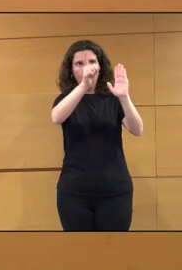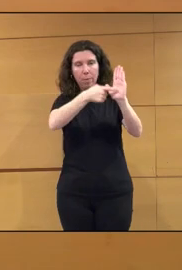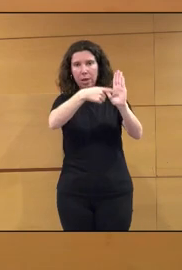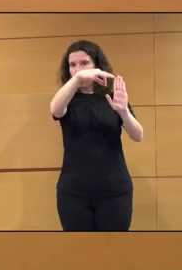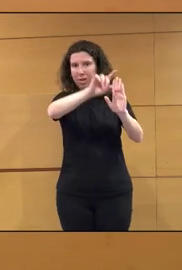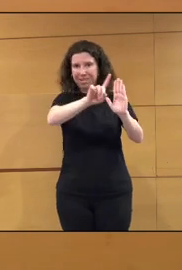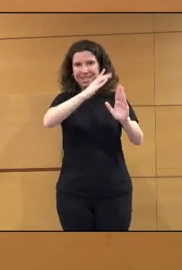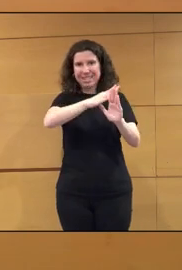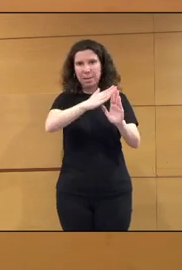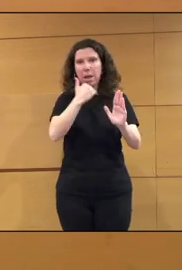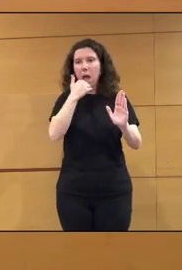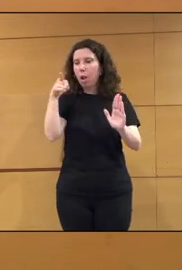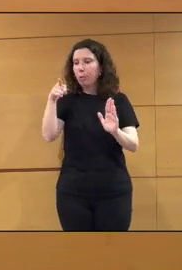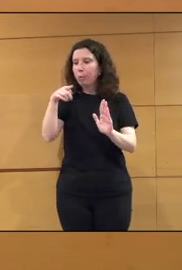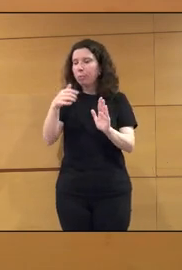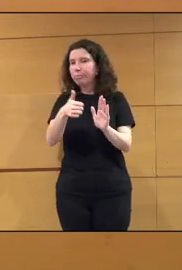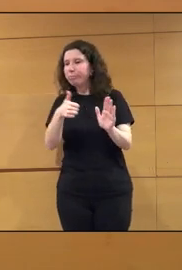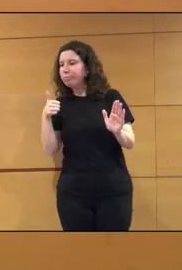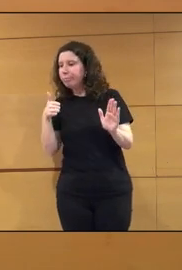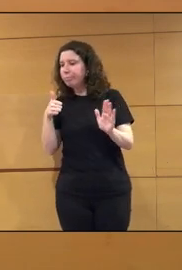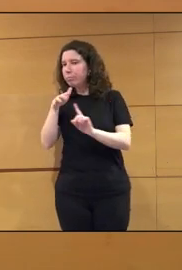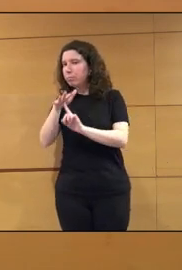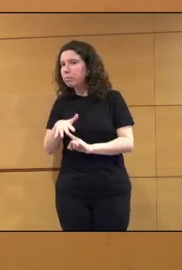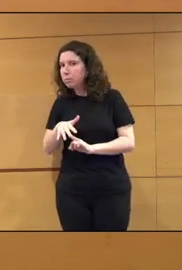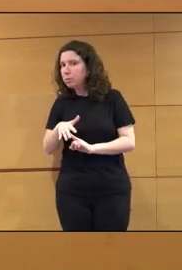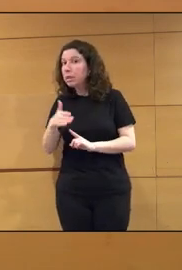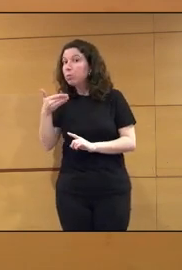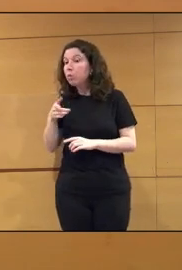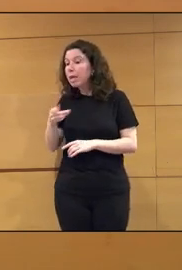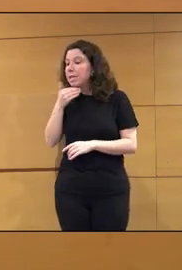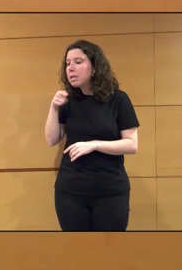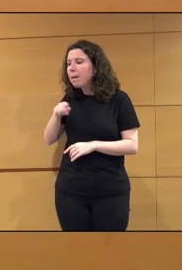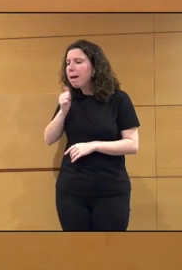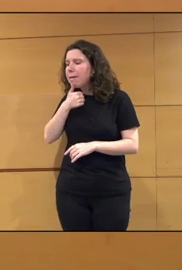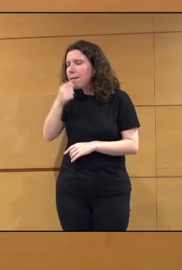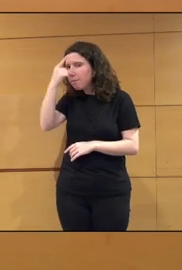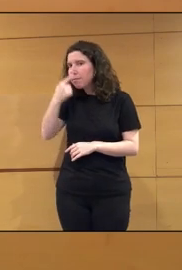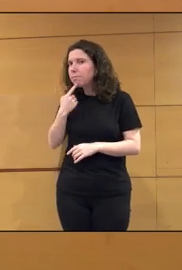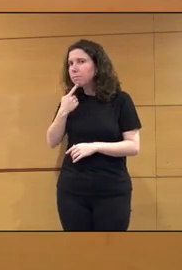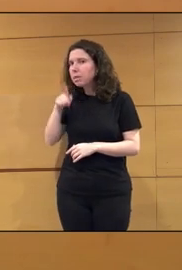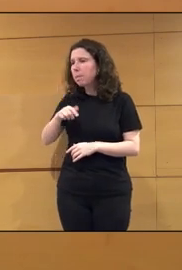és important és saber qui es queda darrere, per què es queden darrere i quina alternativa li podem proposar.